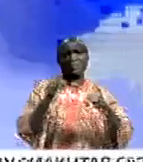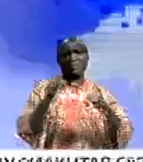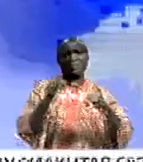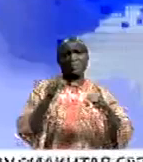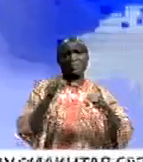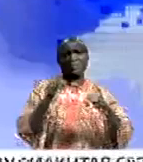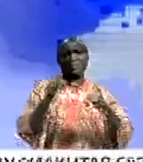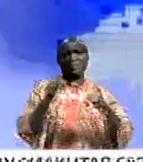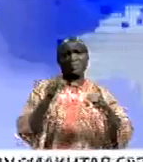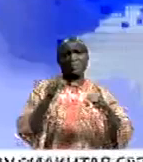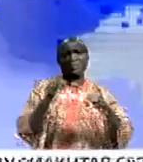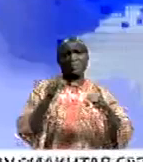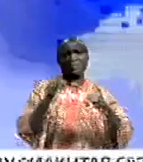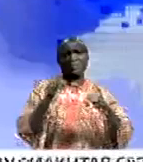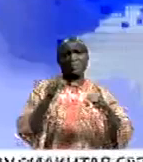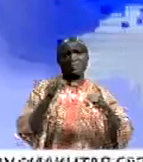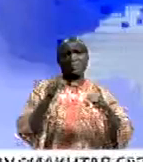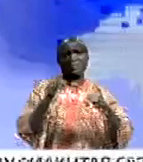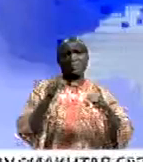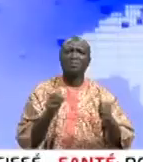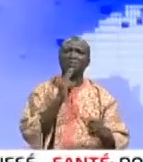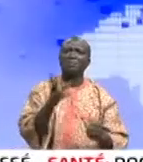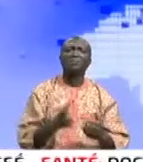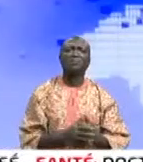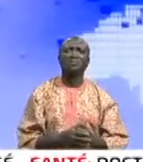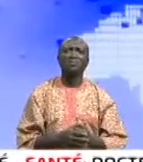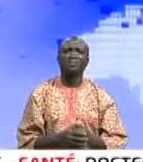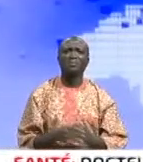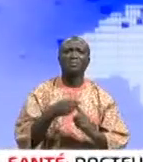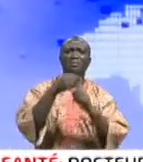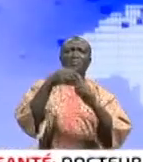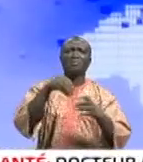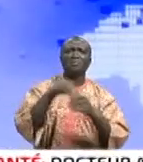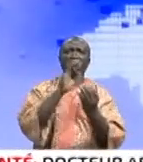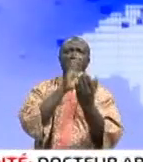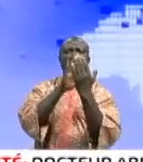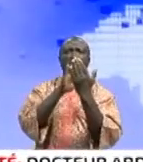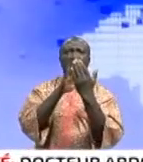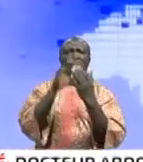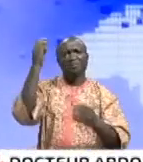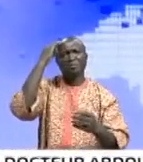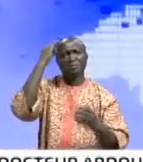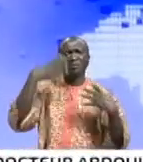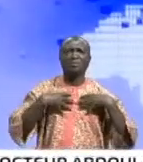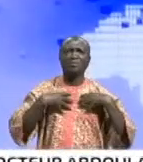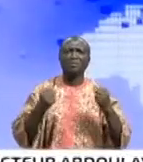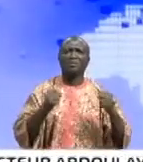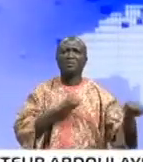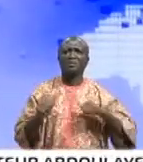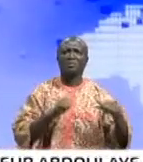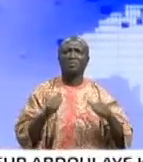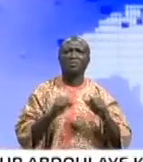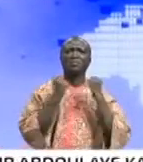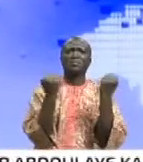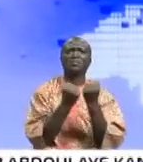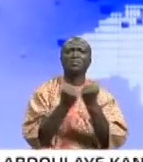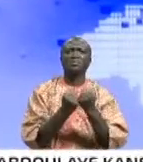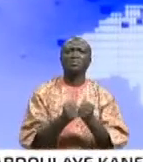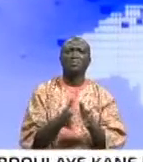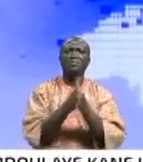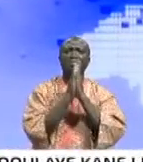raison c'est une des médecins auront spécialisation devant les locaux du ministère de la Santé de l'Action sociale il